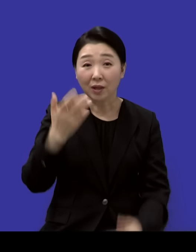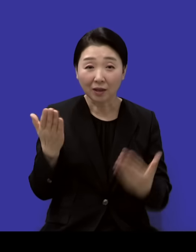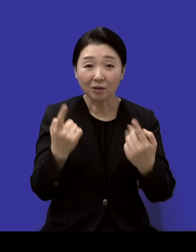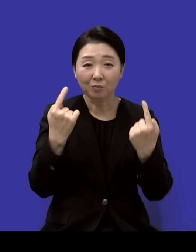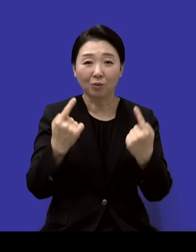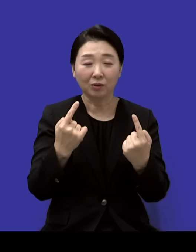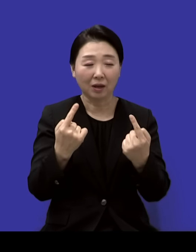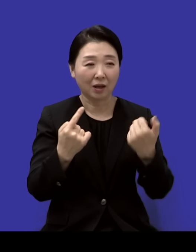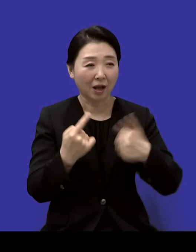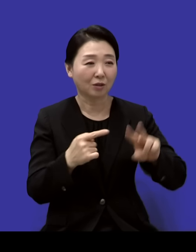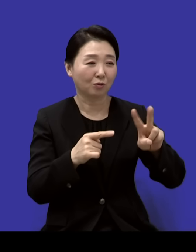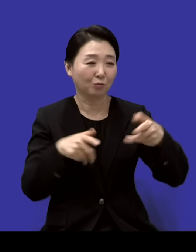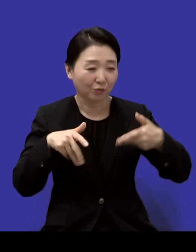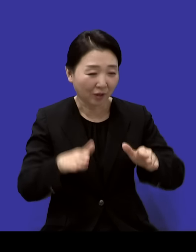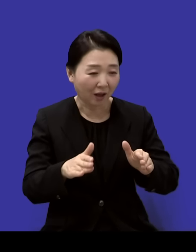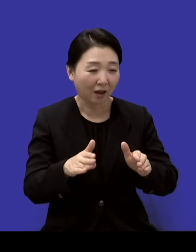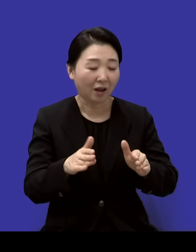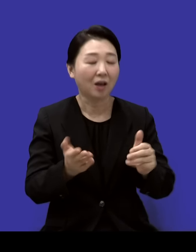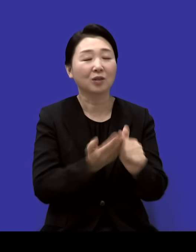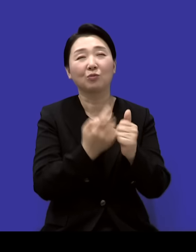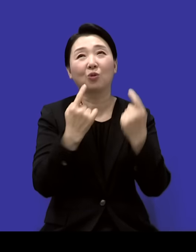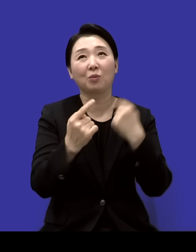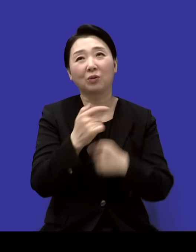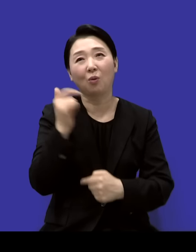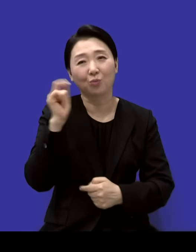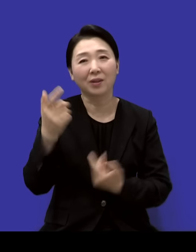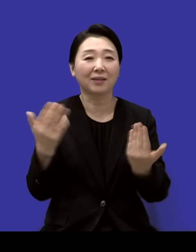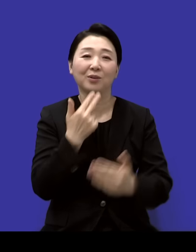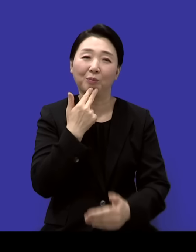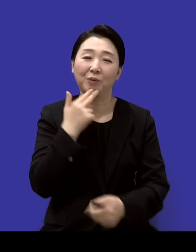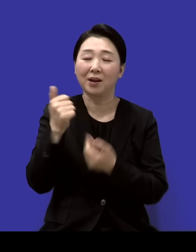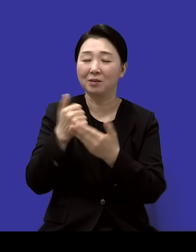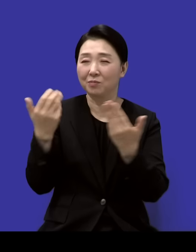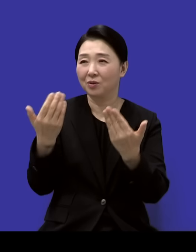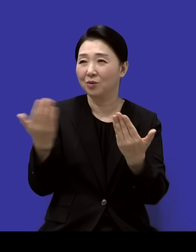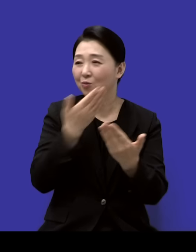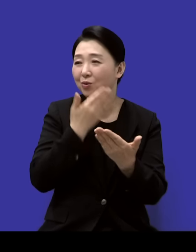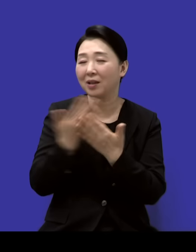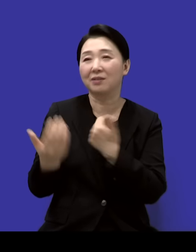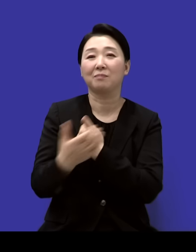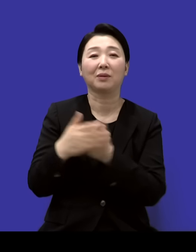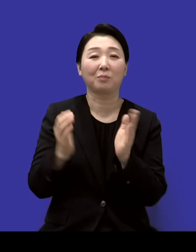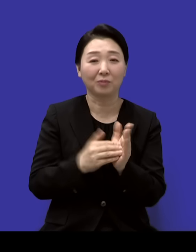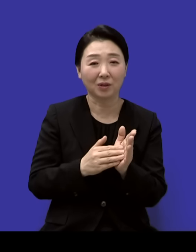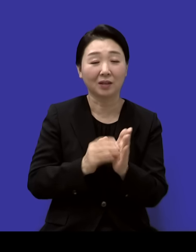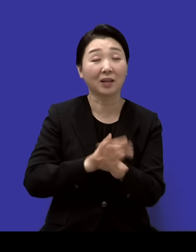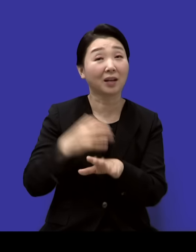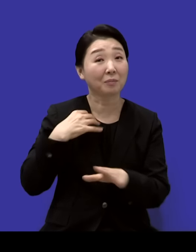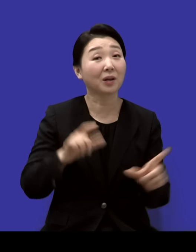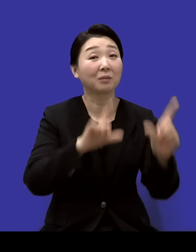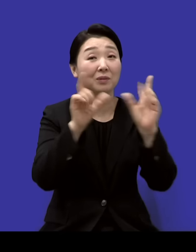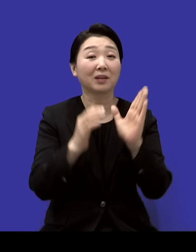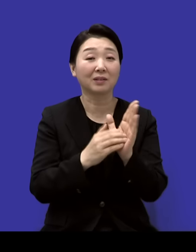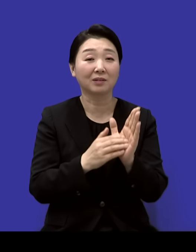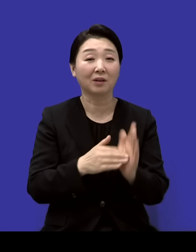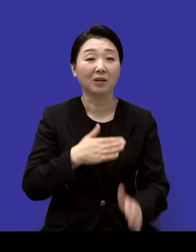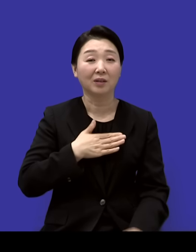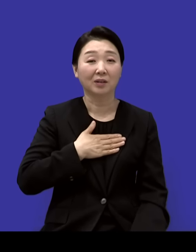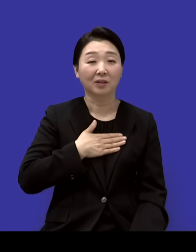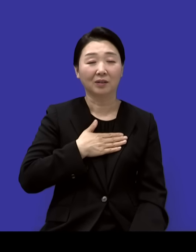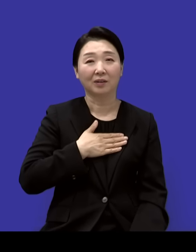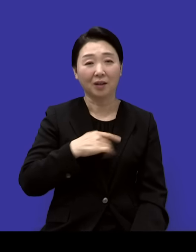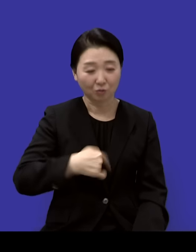아들을 낳아서 키우는 것보다 더 위대한 건 없지. 하나님 내가 정말 귀한 일을 맡기셨구나. 그걸 감당하면서 살았지. 그 제 자신이 너무나 또